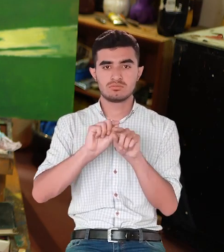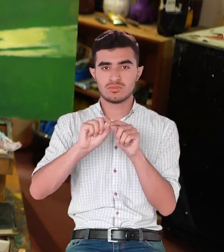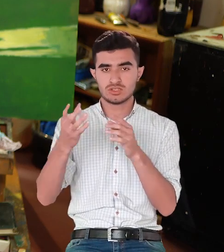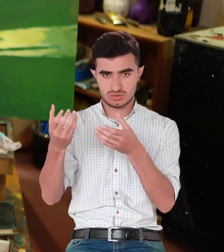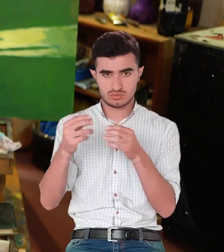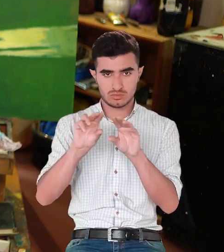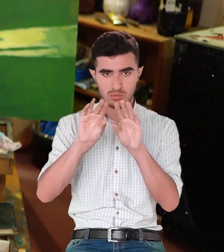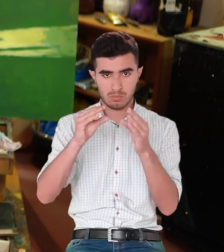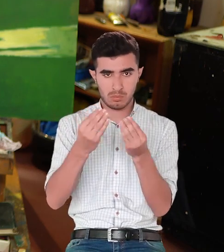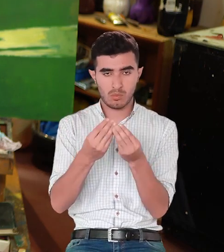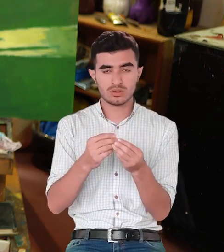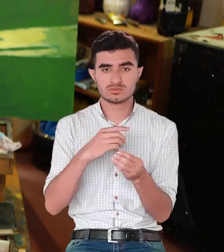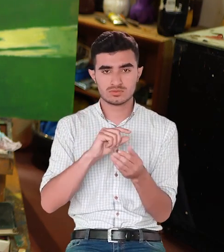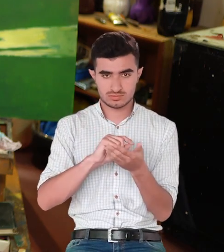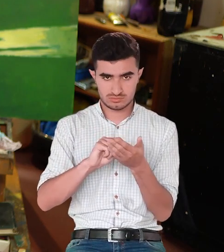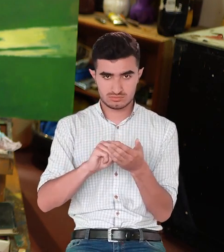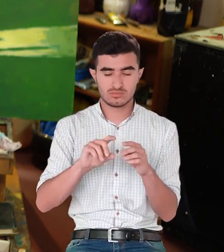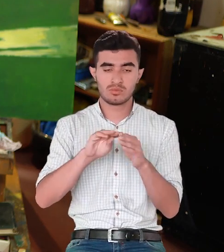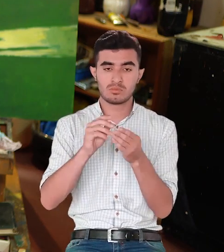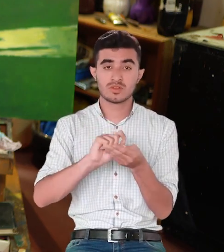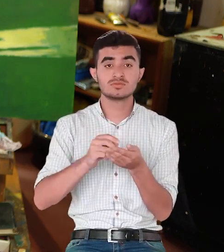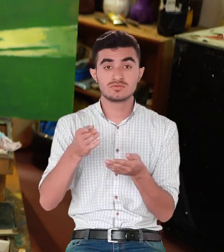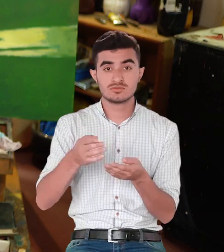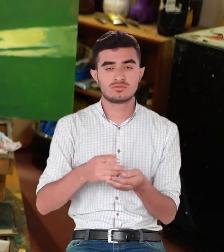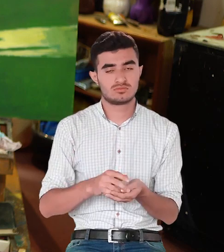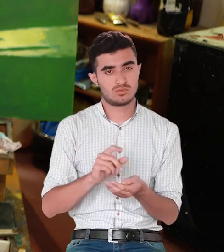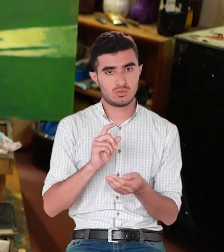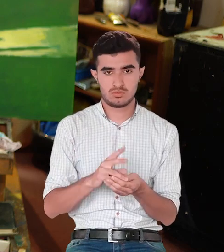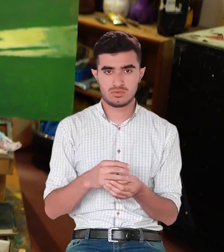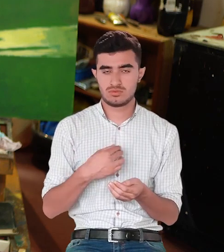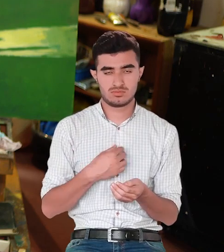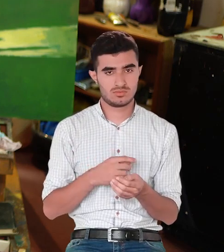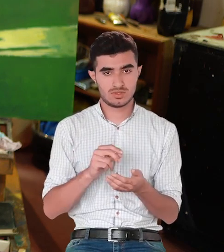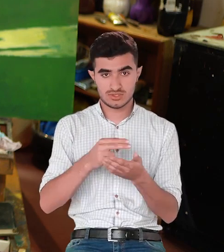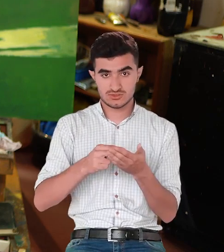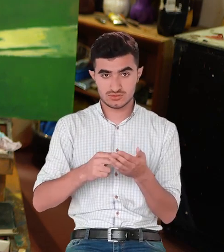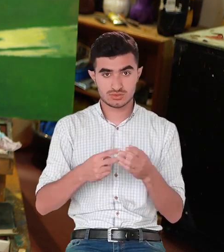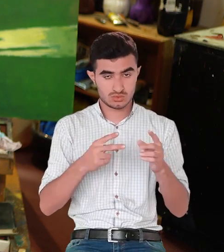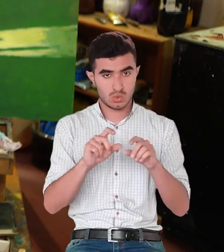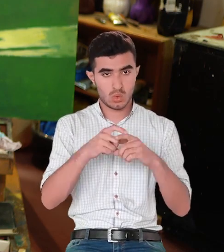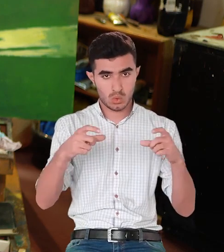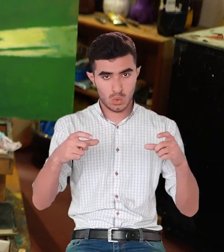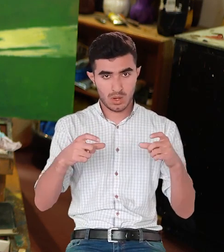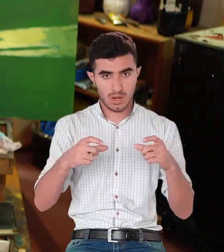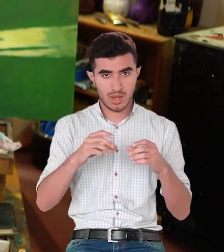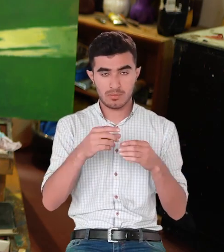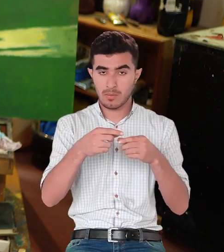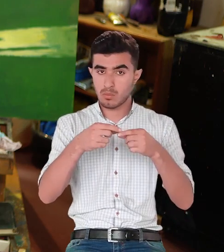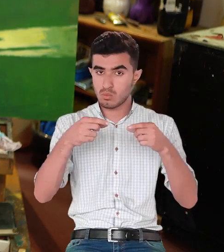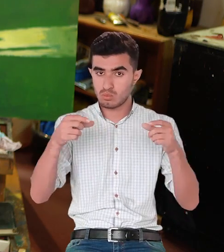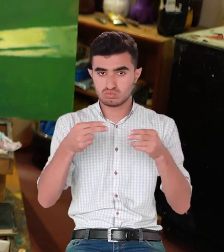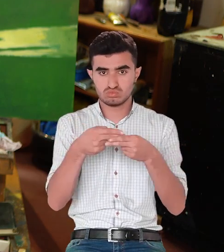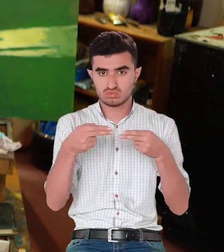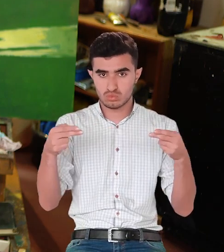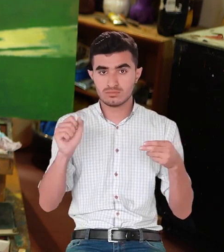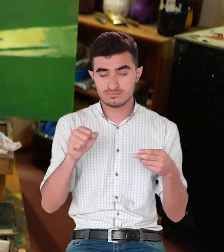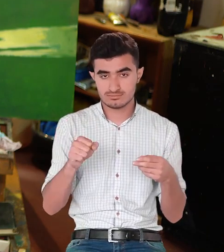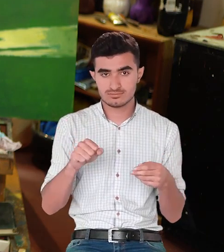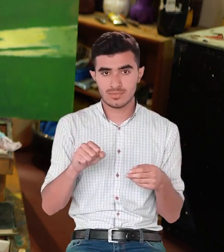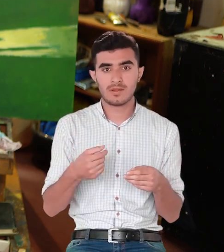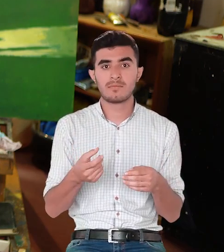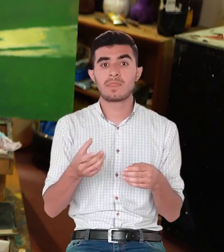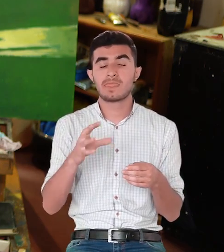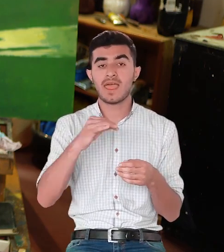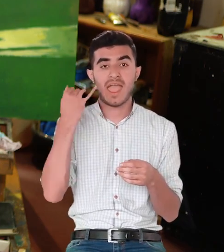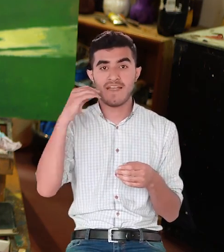ہو گئی. میں نے کہا اب دیکھو کہ صرف یہ اگر ریکٹینگل شیپ بنا ہے تم اور اس کے آگے 2 بتیاں لگا رہے ہو اور نیچے